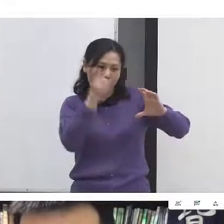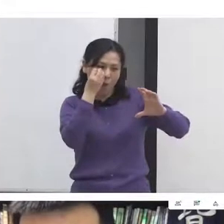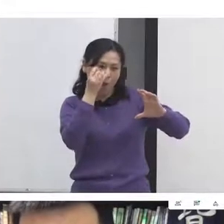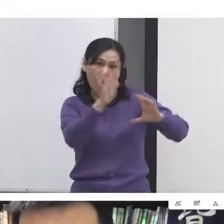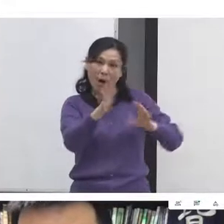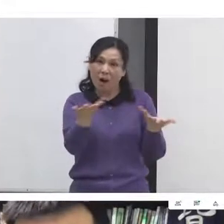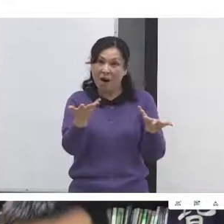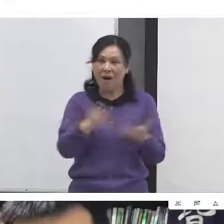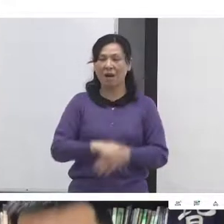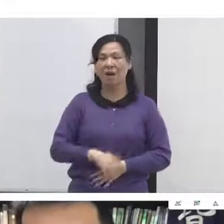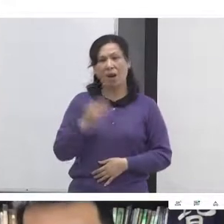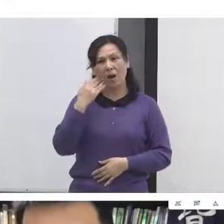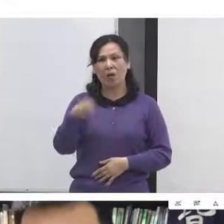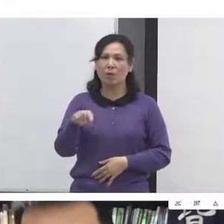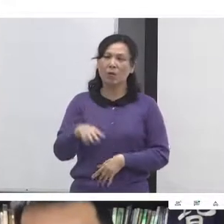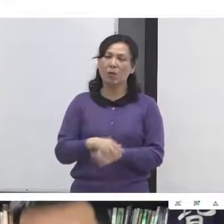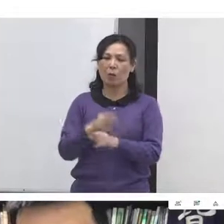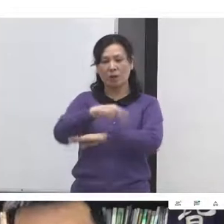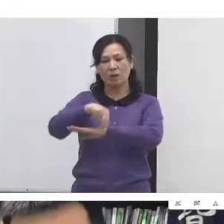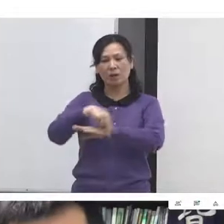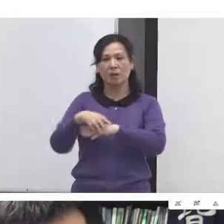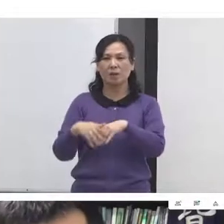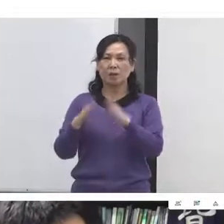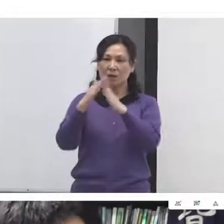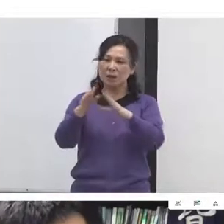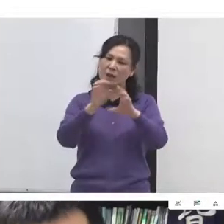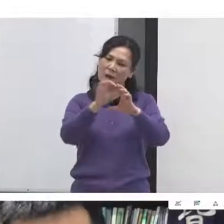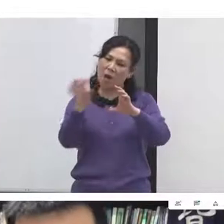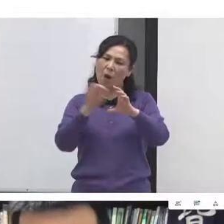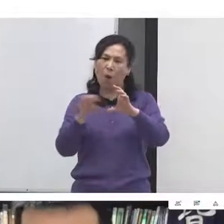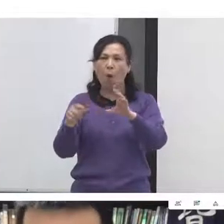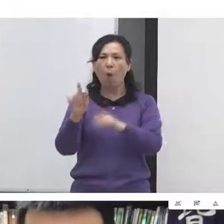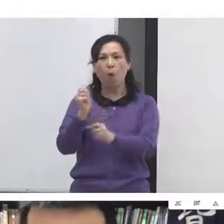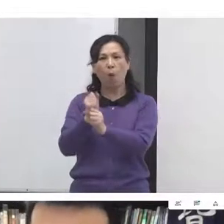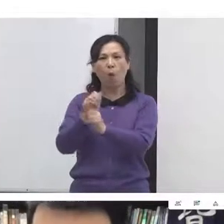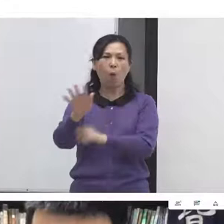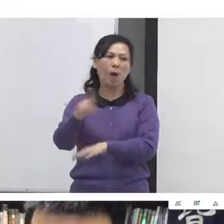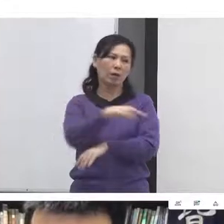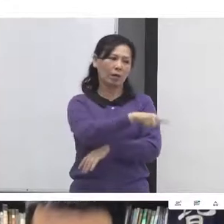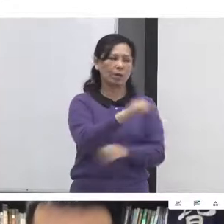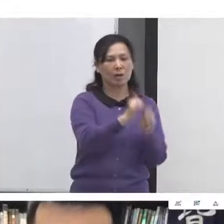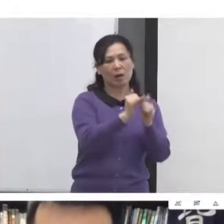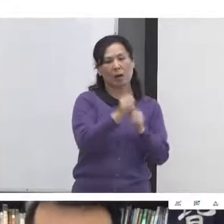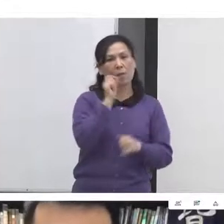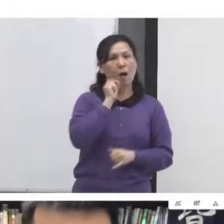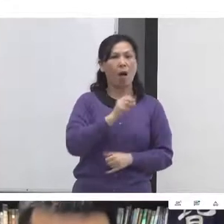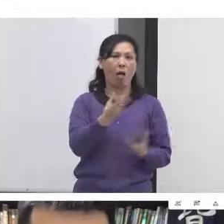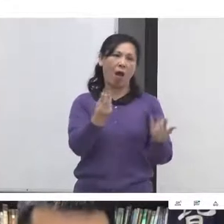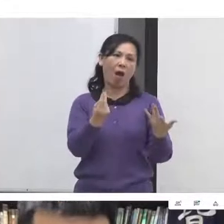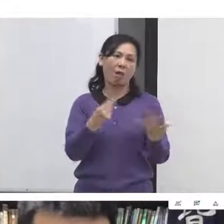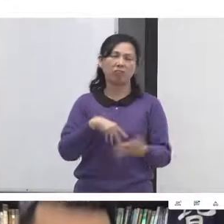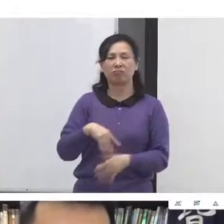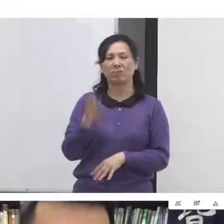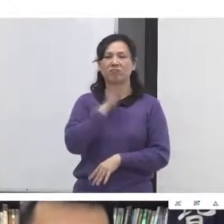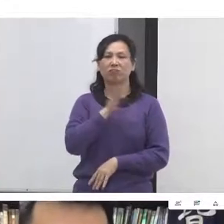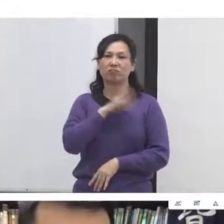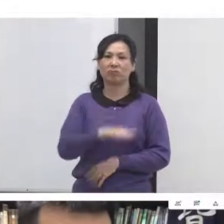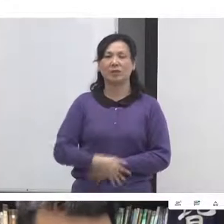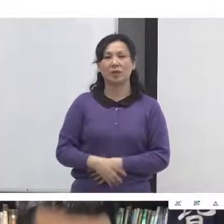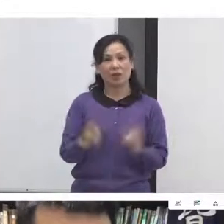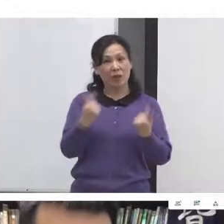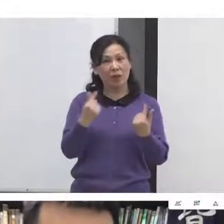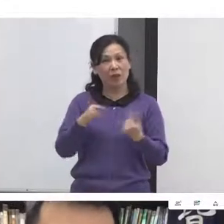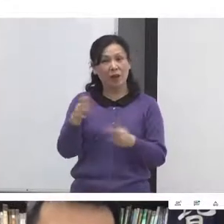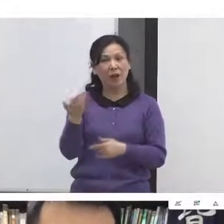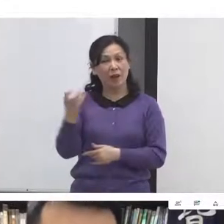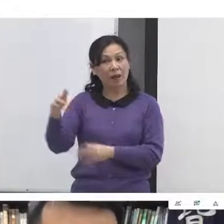做一个城市仪表板，这些资讯市民并没有兴趣的话，那这个东西形同虚设。就像刚刚我们讲的来猪跟来猪的